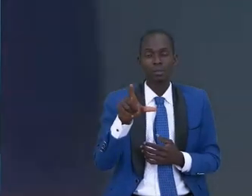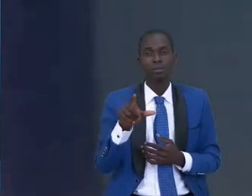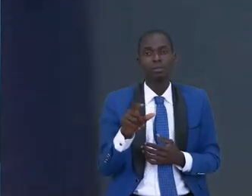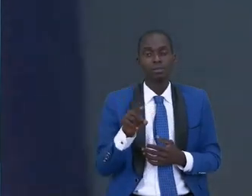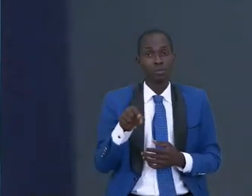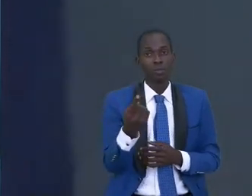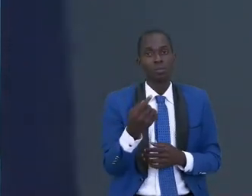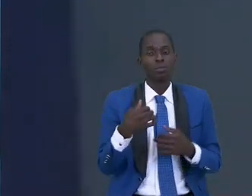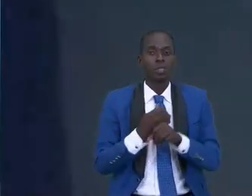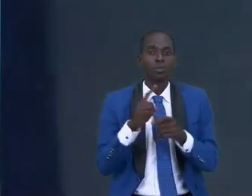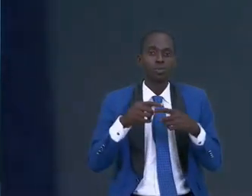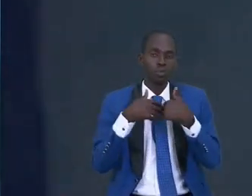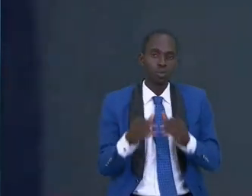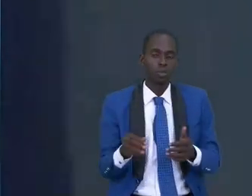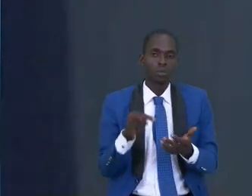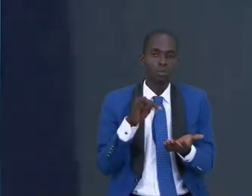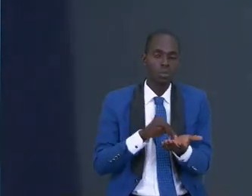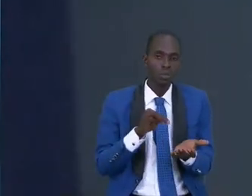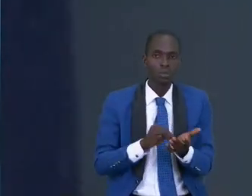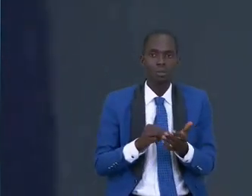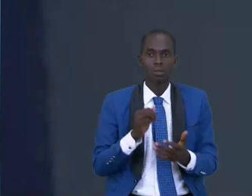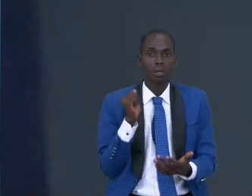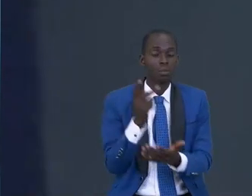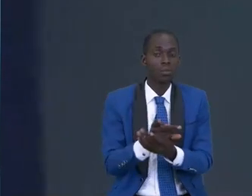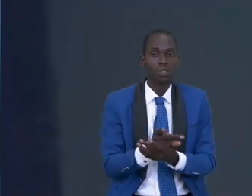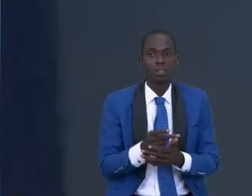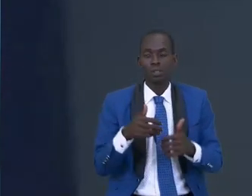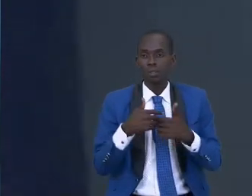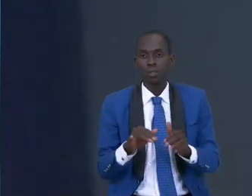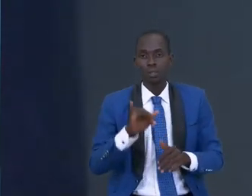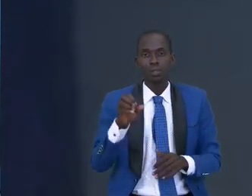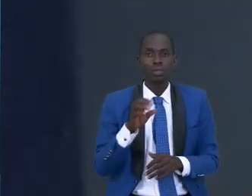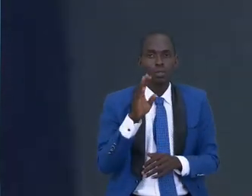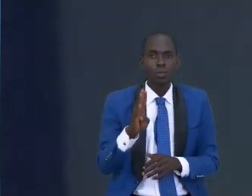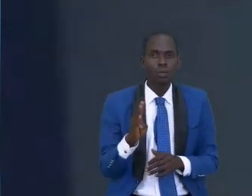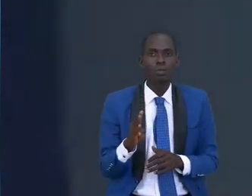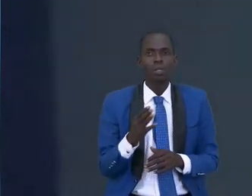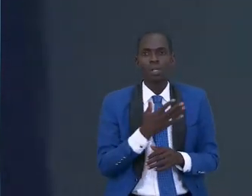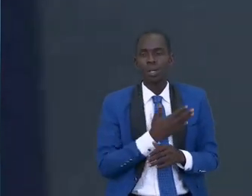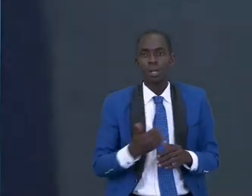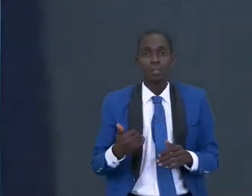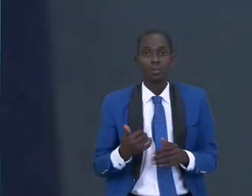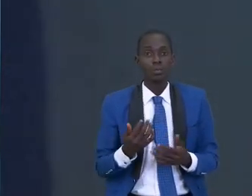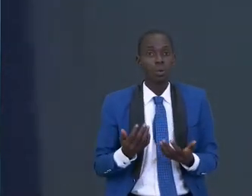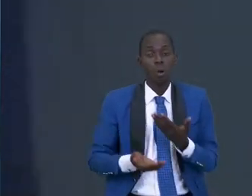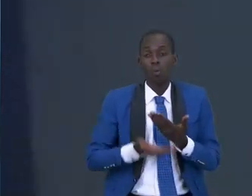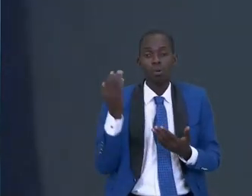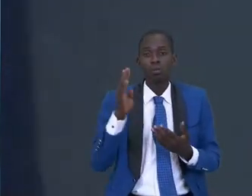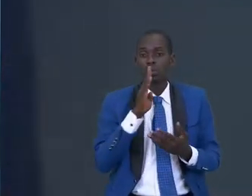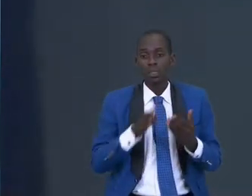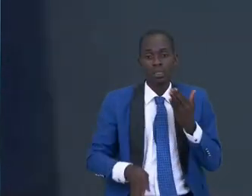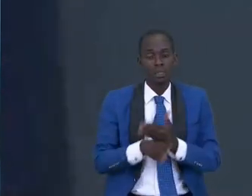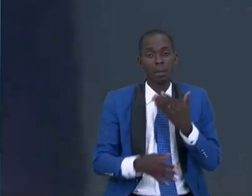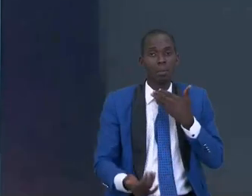perdu mon certificat de profession, j'ai perdu mon boulot, j'ai perdu tous les privilèges et on